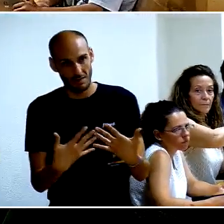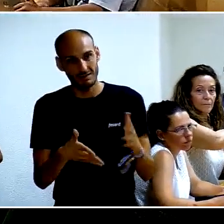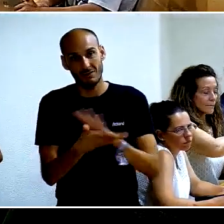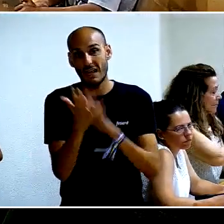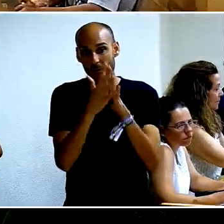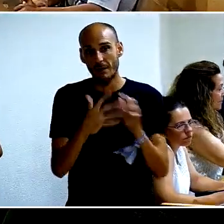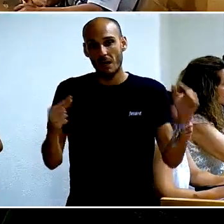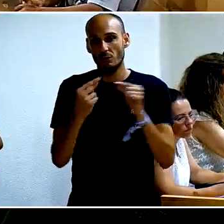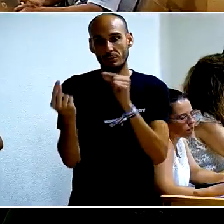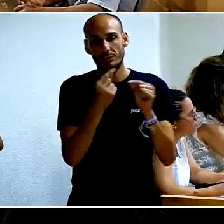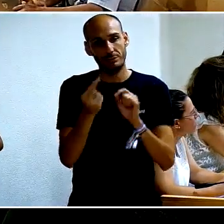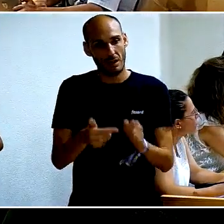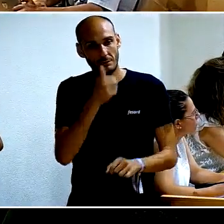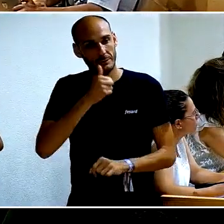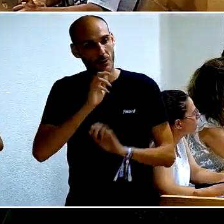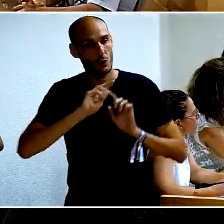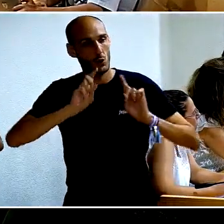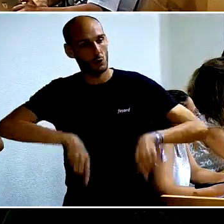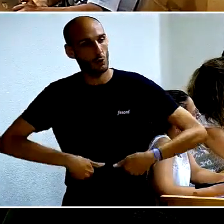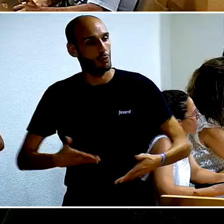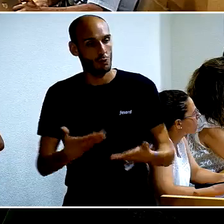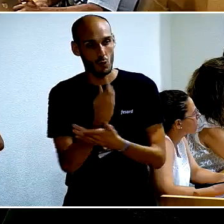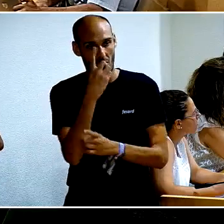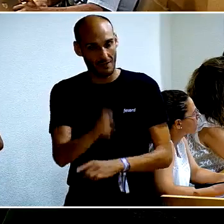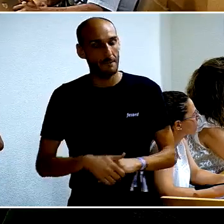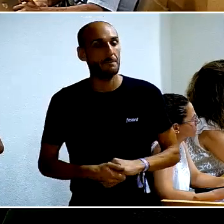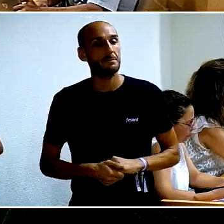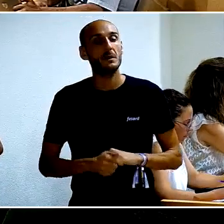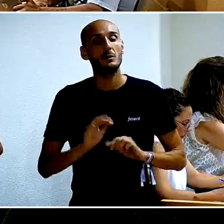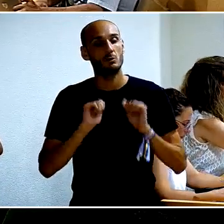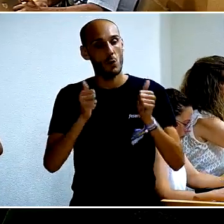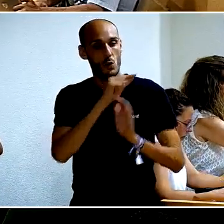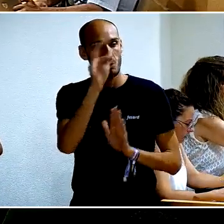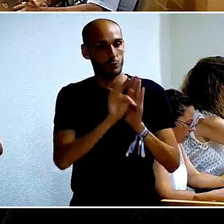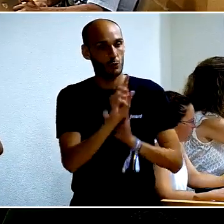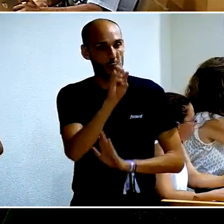plenària. Val? Pues comencem en l'ordre del dia, no obstant. El primer...